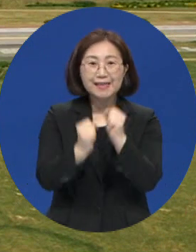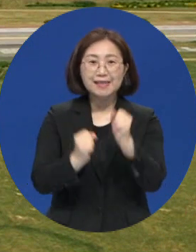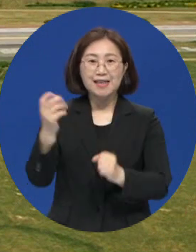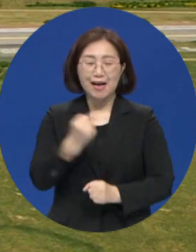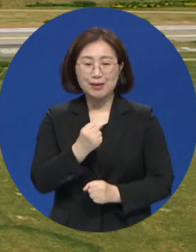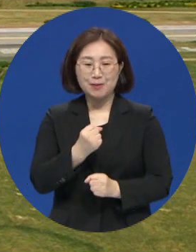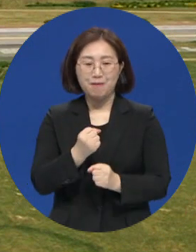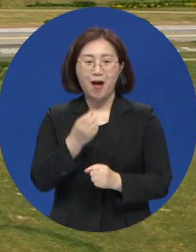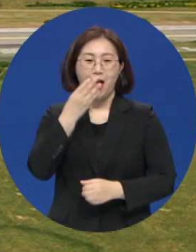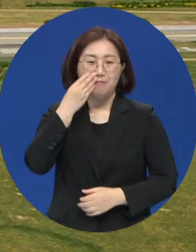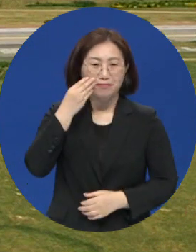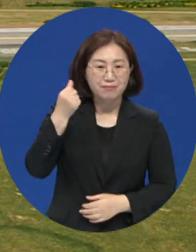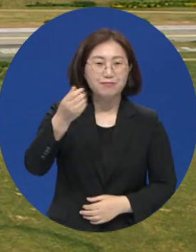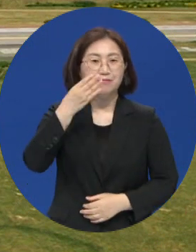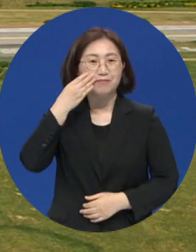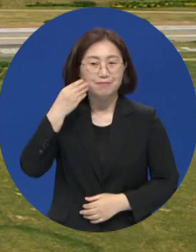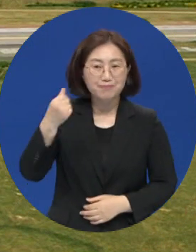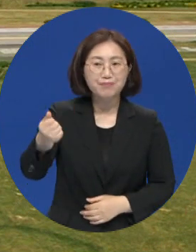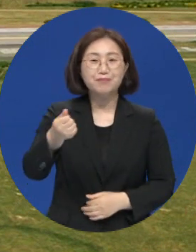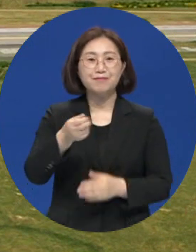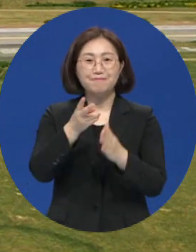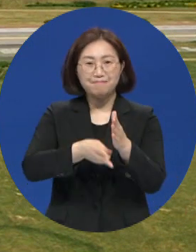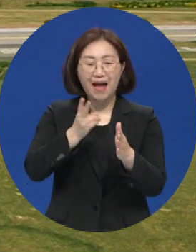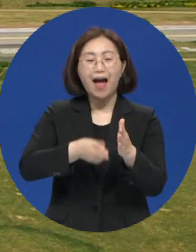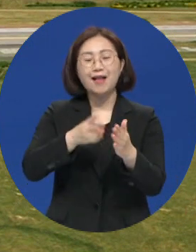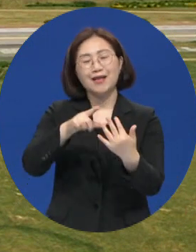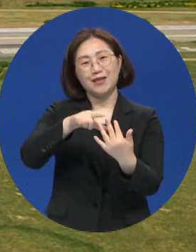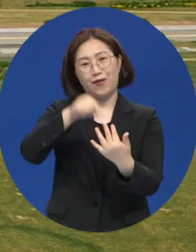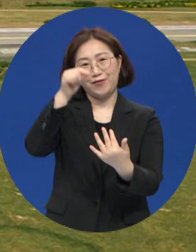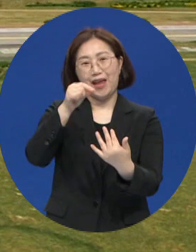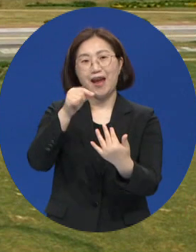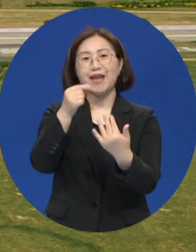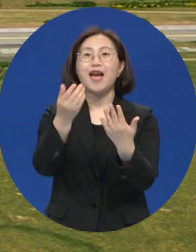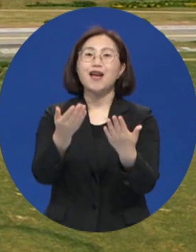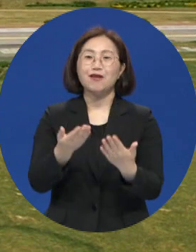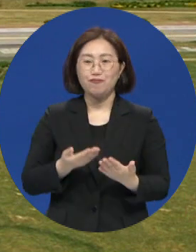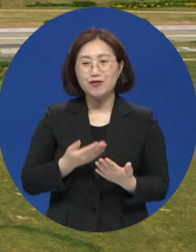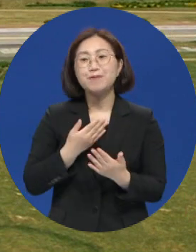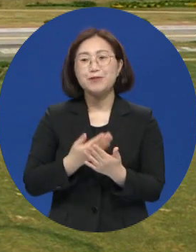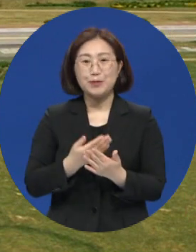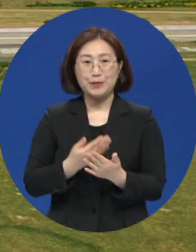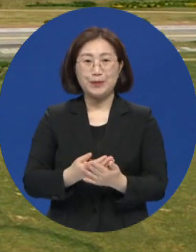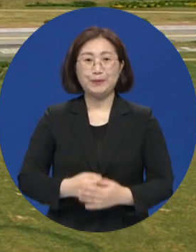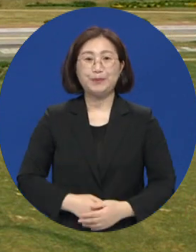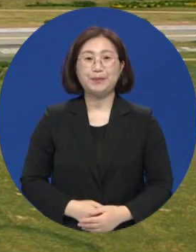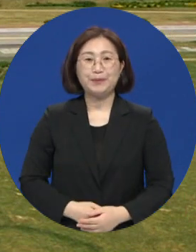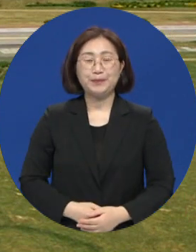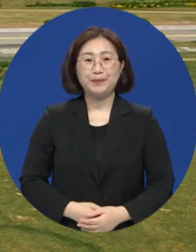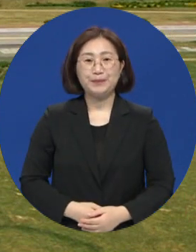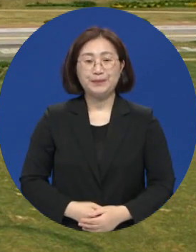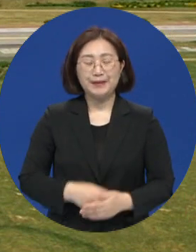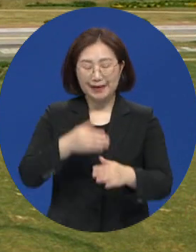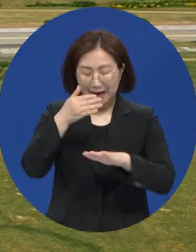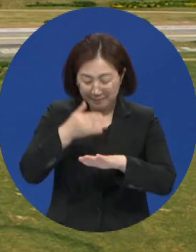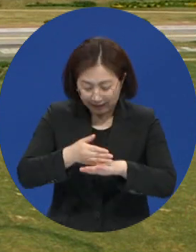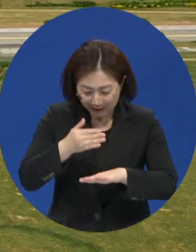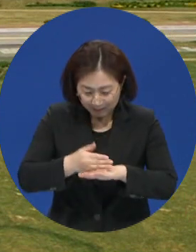힘없이 달 열차 를 선택해 주십시오 감사합니다